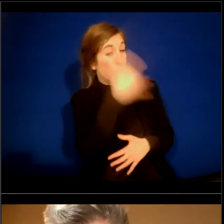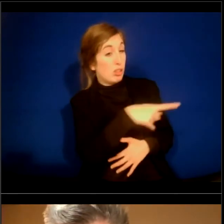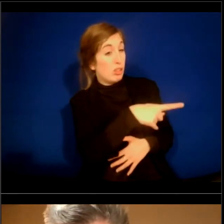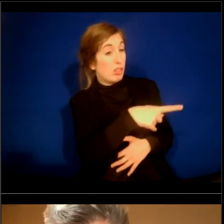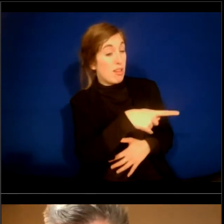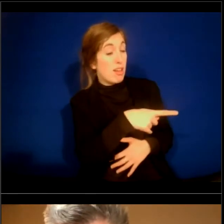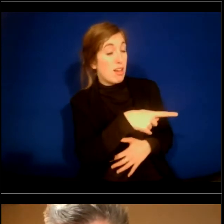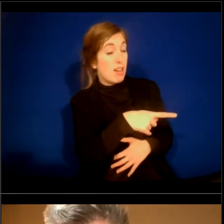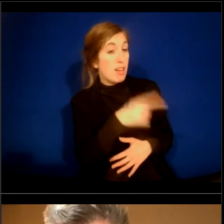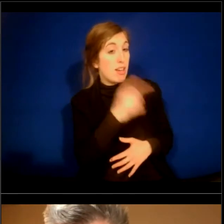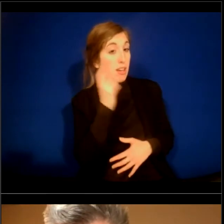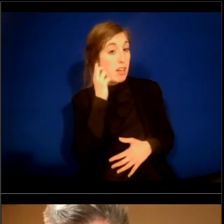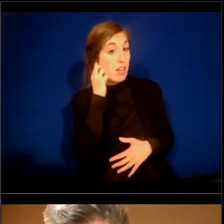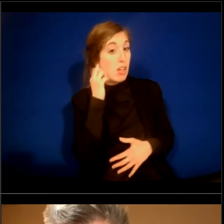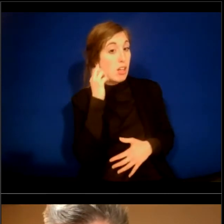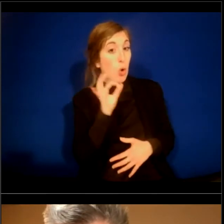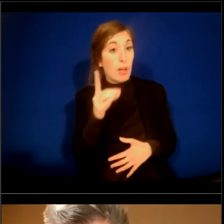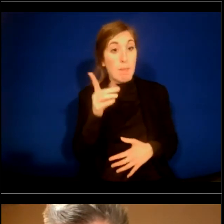Sì, anche Damiano.